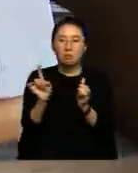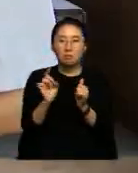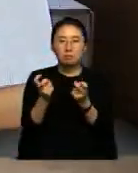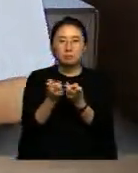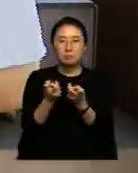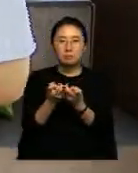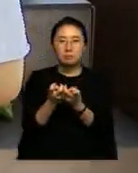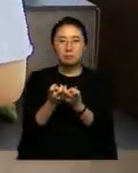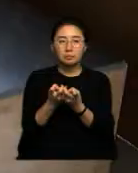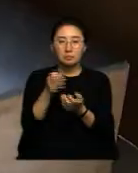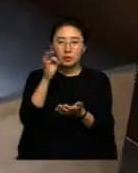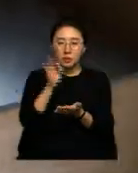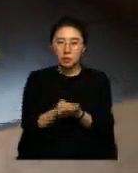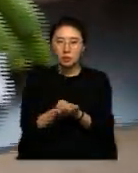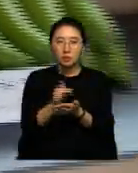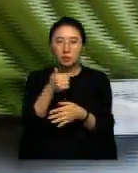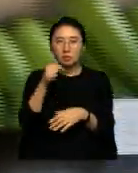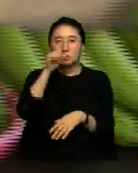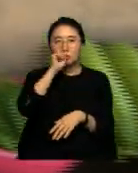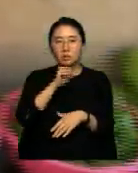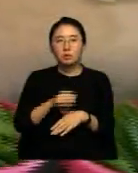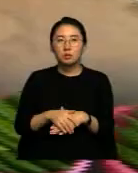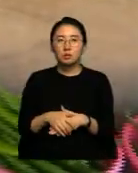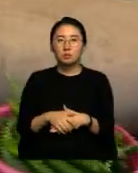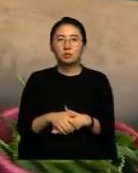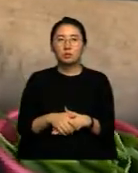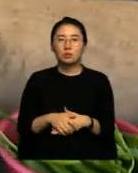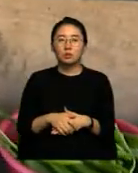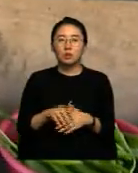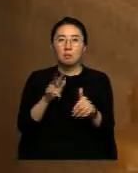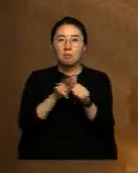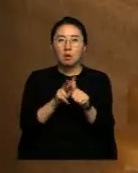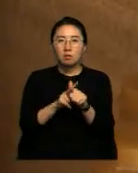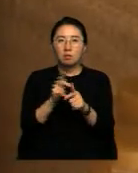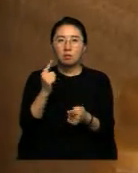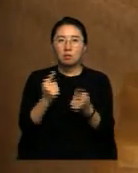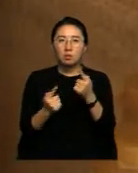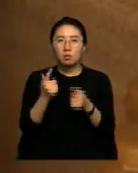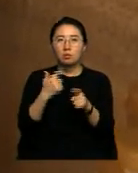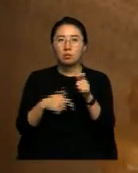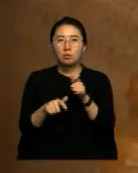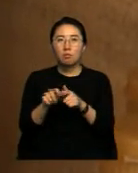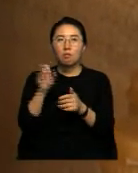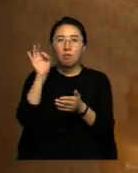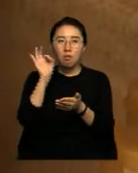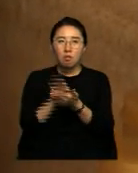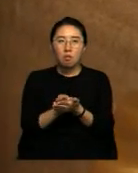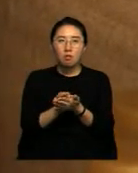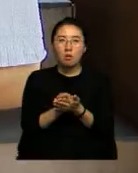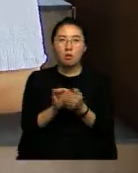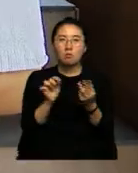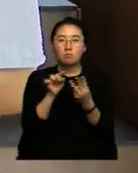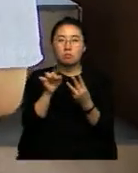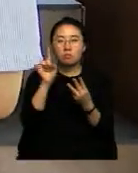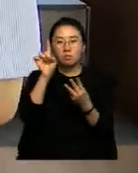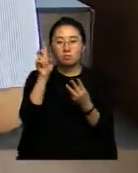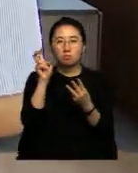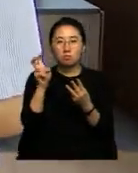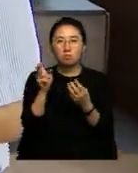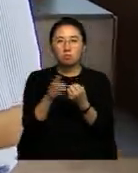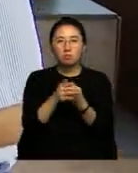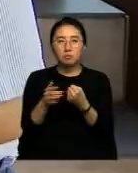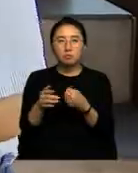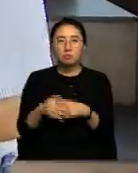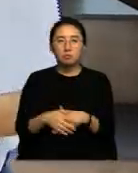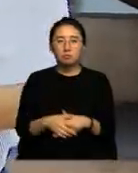어떻게? 저렴하고 너무 좋아하시죠. 네, 마트보다 네. 훨씬 뭐 3분의 1 가격밖에 안 되니까요. 아, 예. 네.